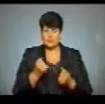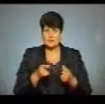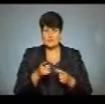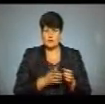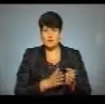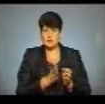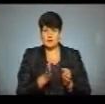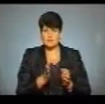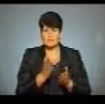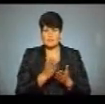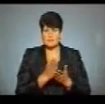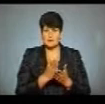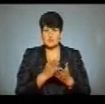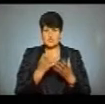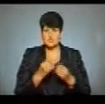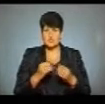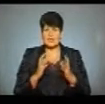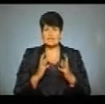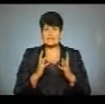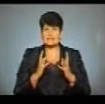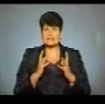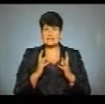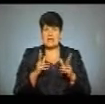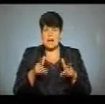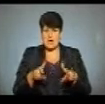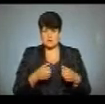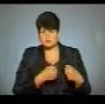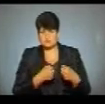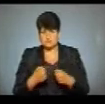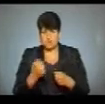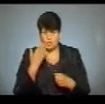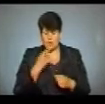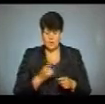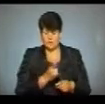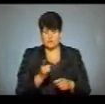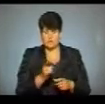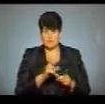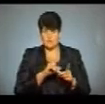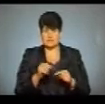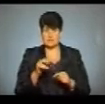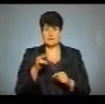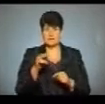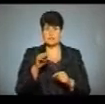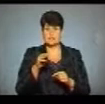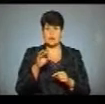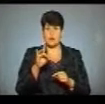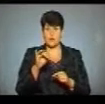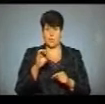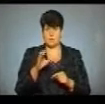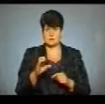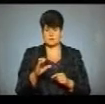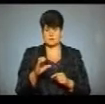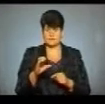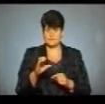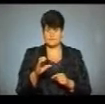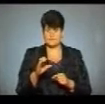обганяв, тягнув на буксирі трактор. Коли він його обігнав, він врізався в троси, яким був прив'язаний автомобіль «Сітроен», а